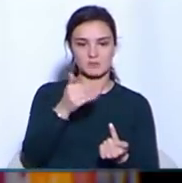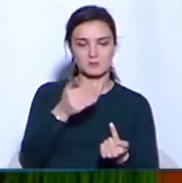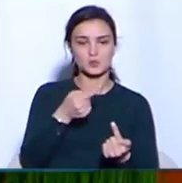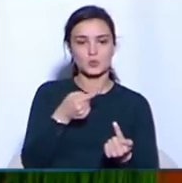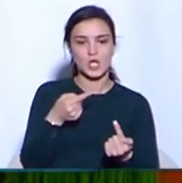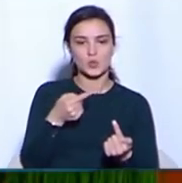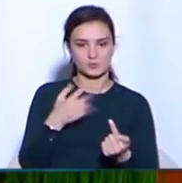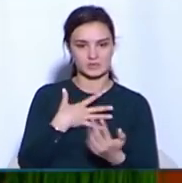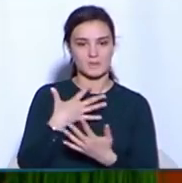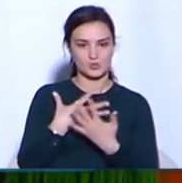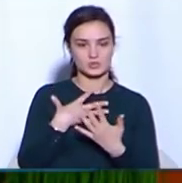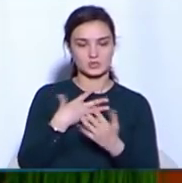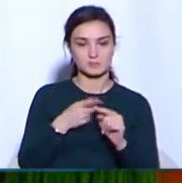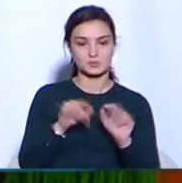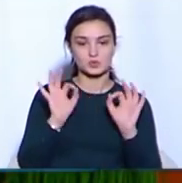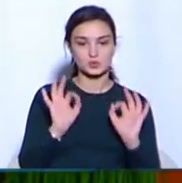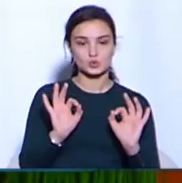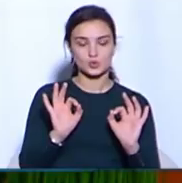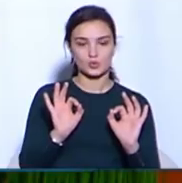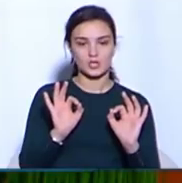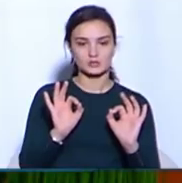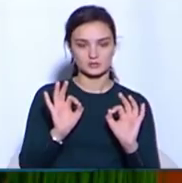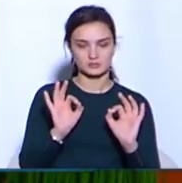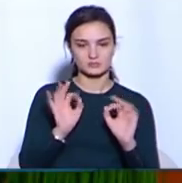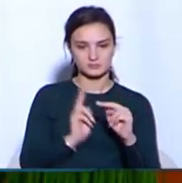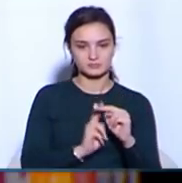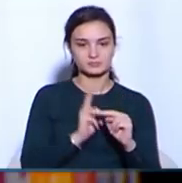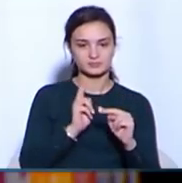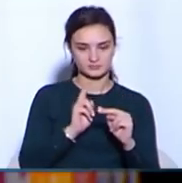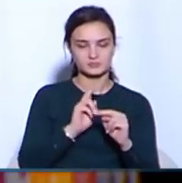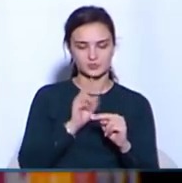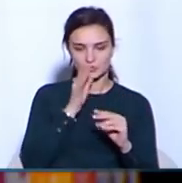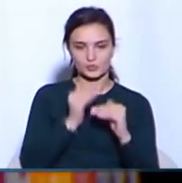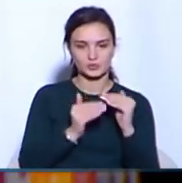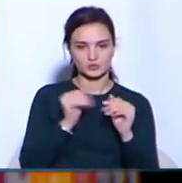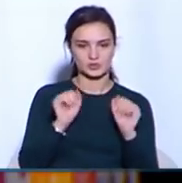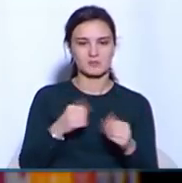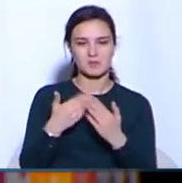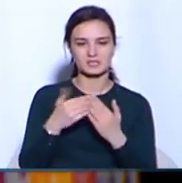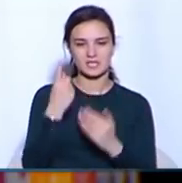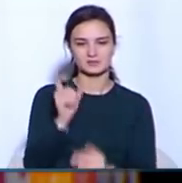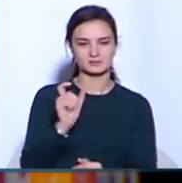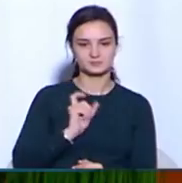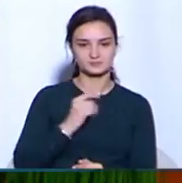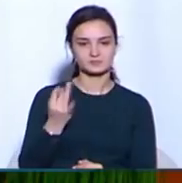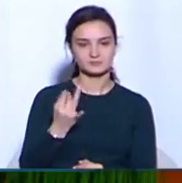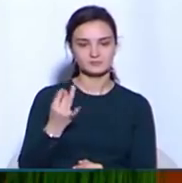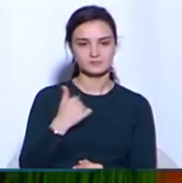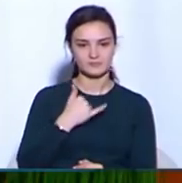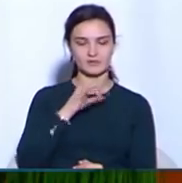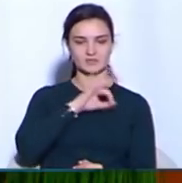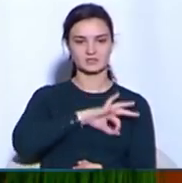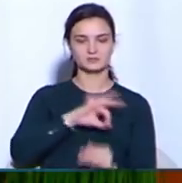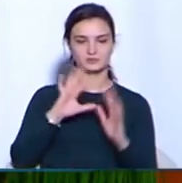უარყოფითი ემოციებიც, რომელთან სწორად გამკლავებაც უნდა ეტაპობრივად ისწავლოთ. მაგალითად გითხარით, ერთი მაგალითი, იმიტომ რომ მე ახლა ვისარგებ